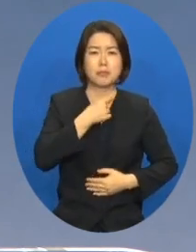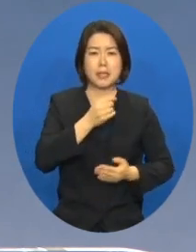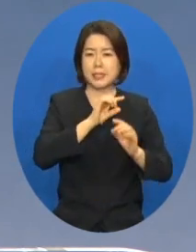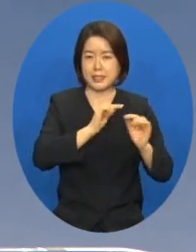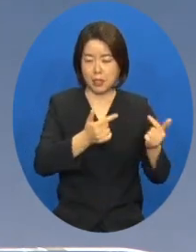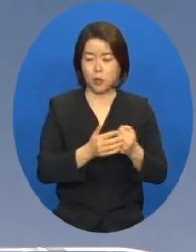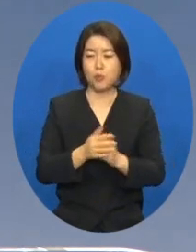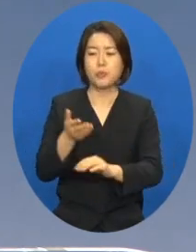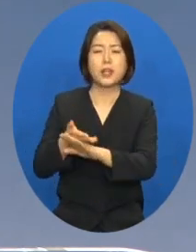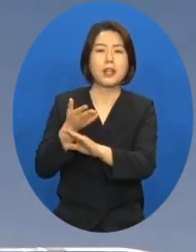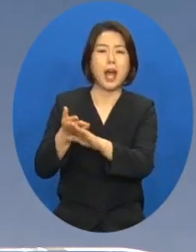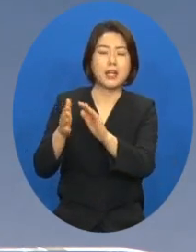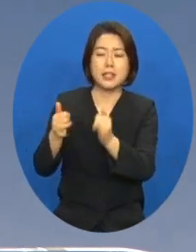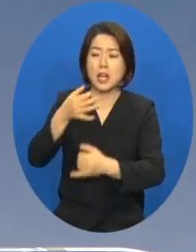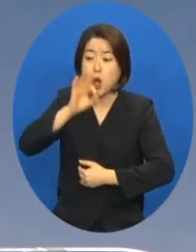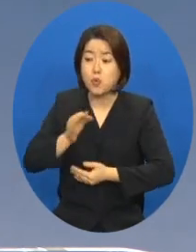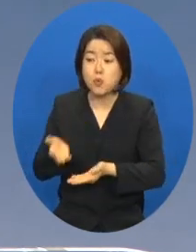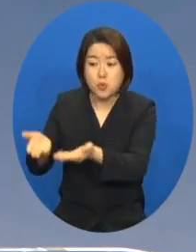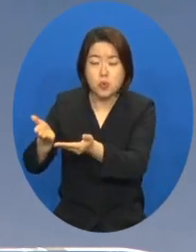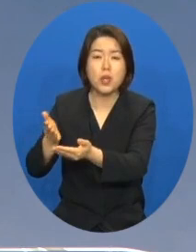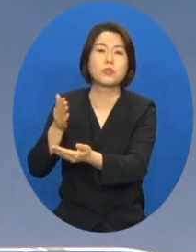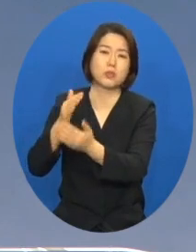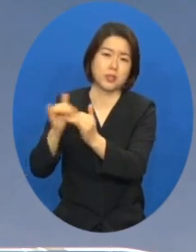다른 사람의 유익을 구하는 사람.